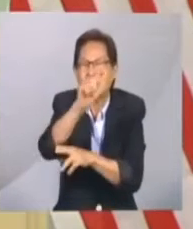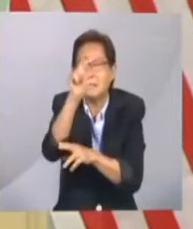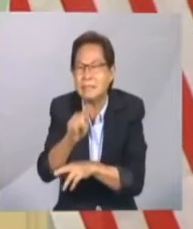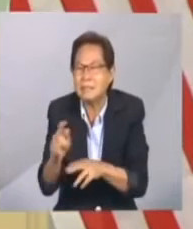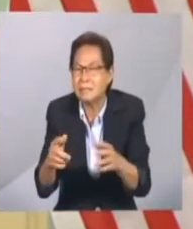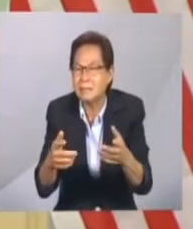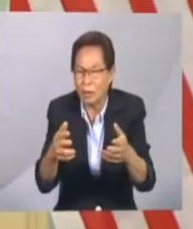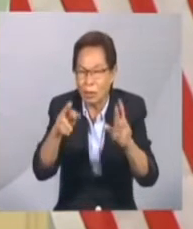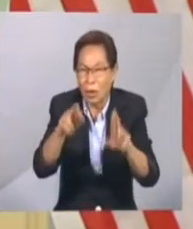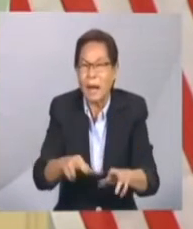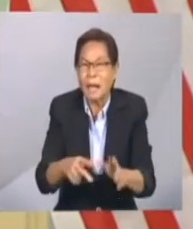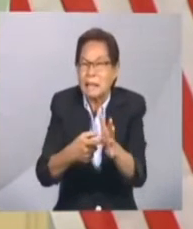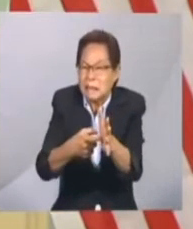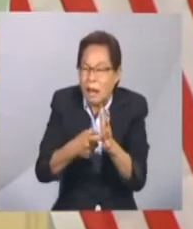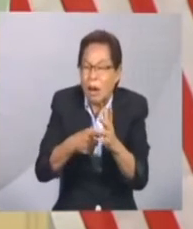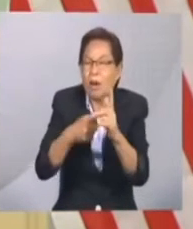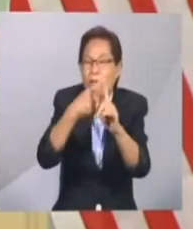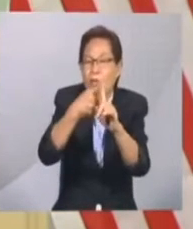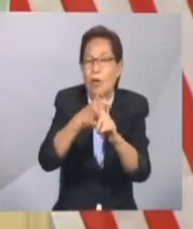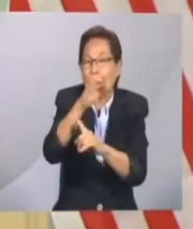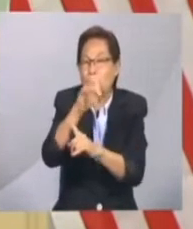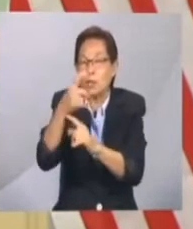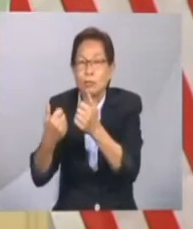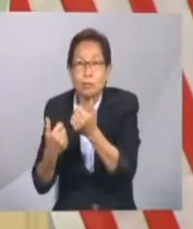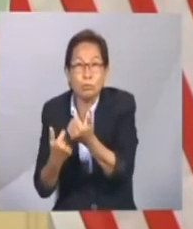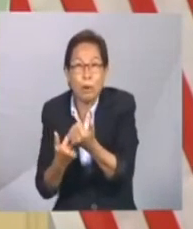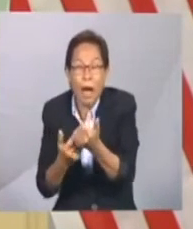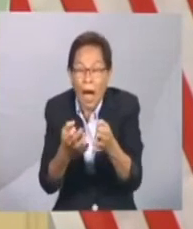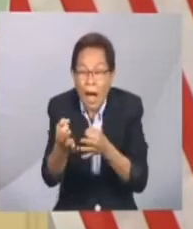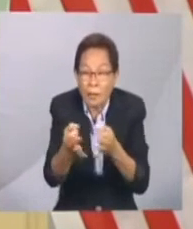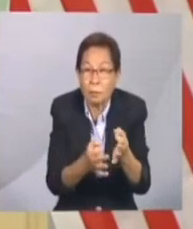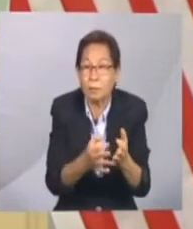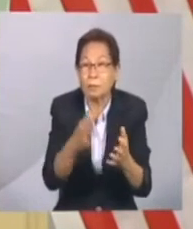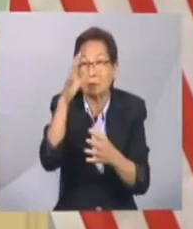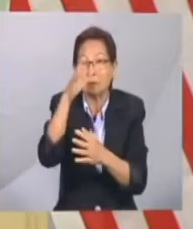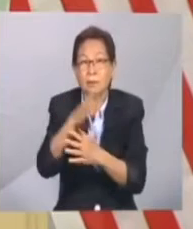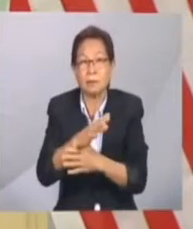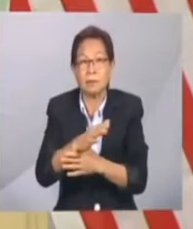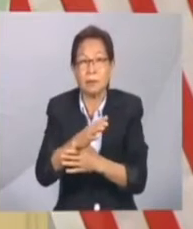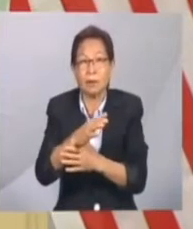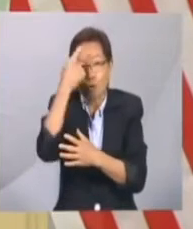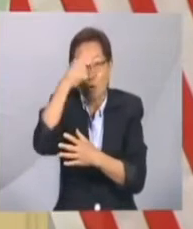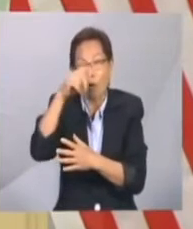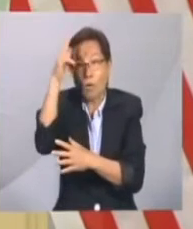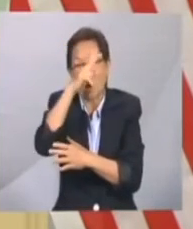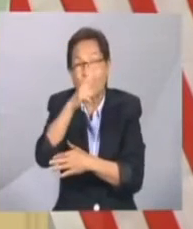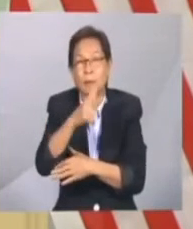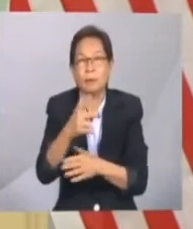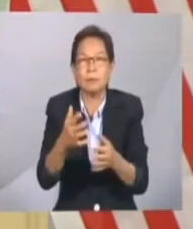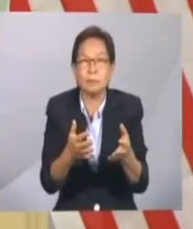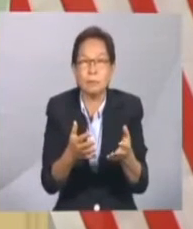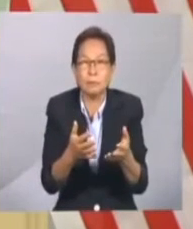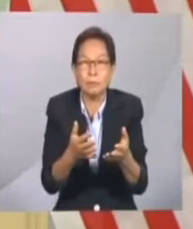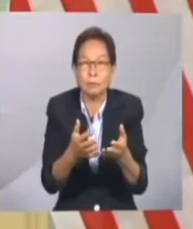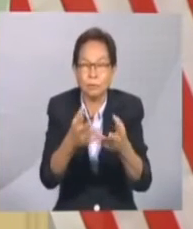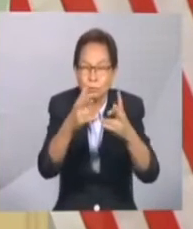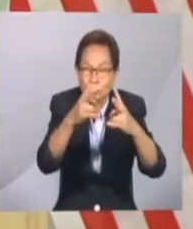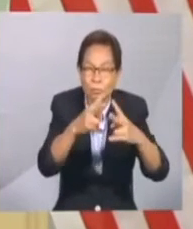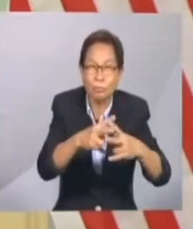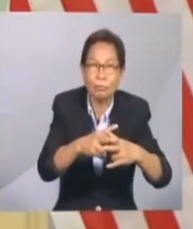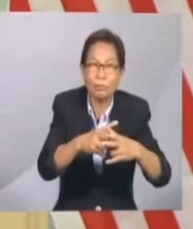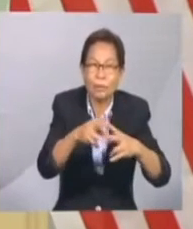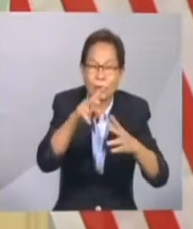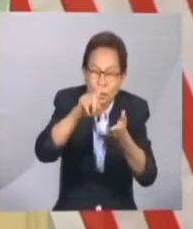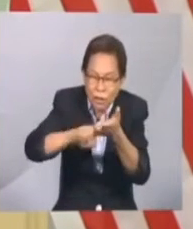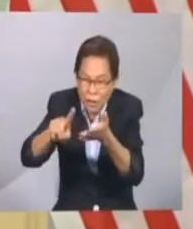the government, especially MITI, to back up on this. So is there any chance for the government to scrutinize and revise this decision? What say